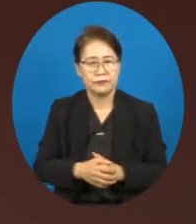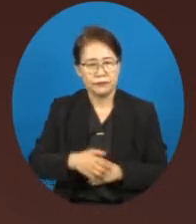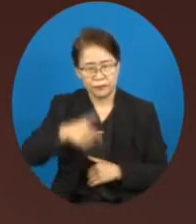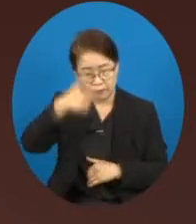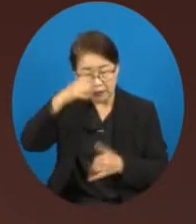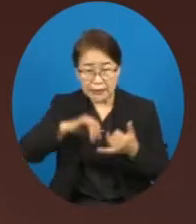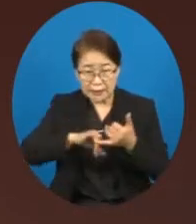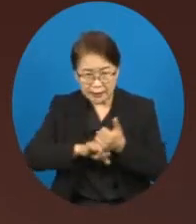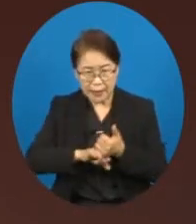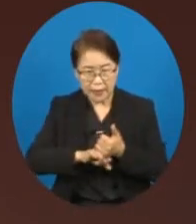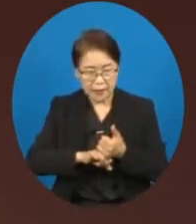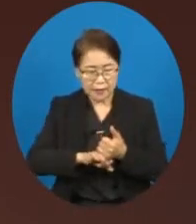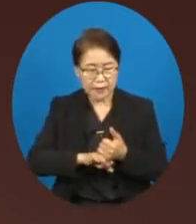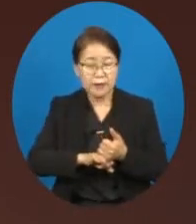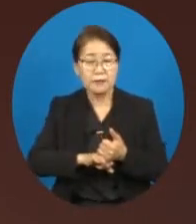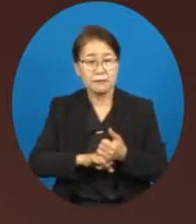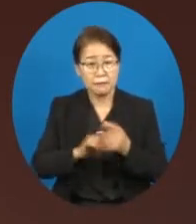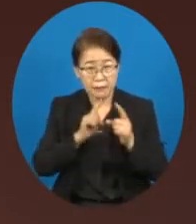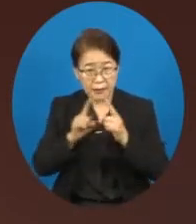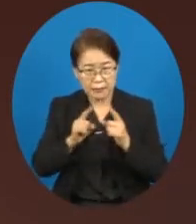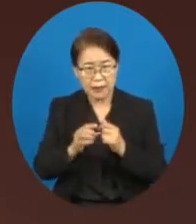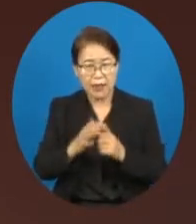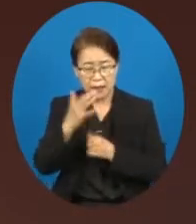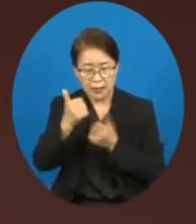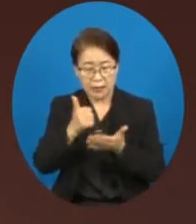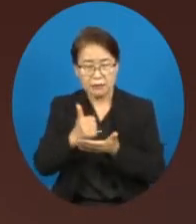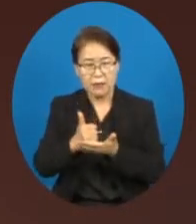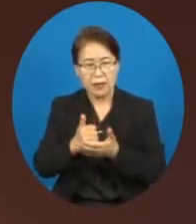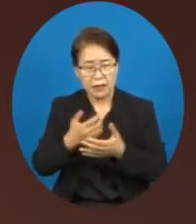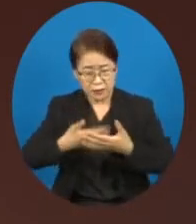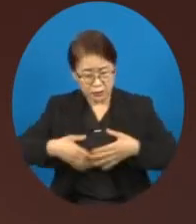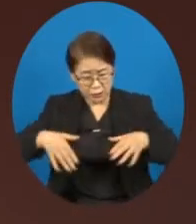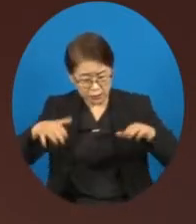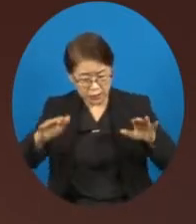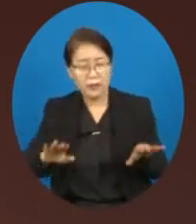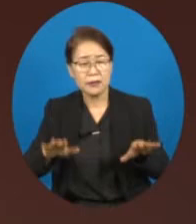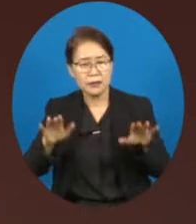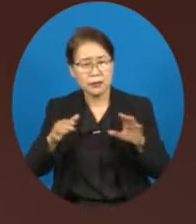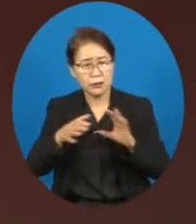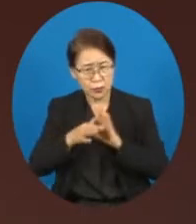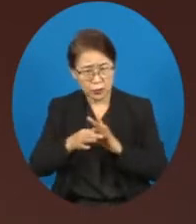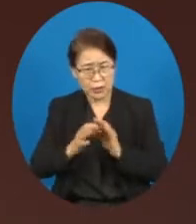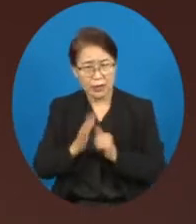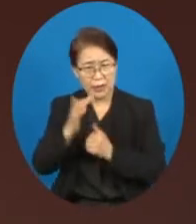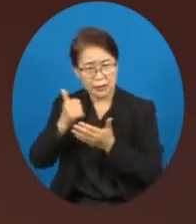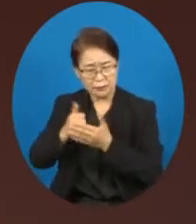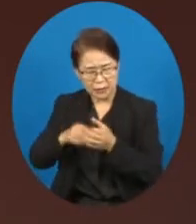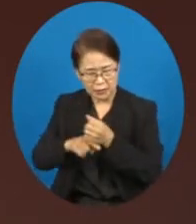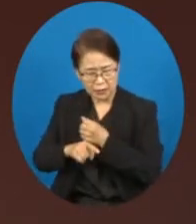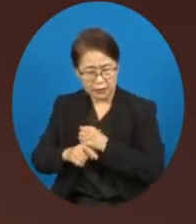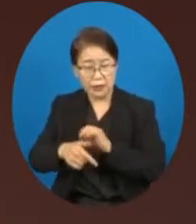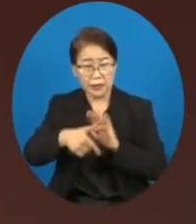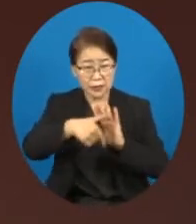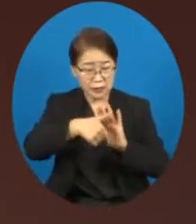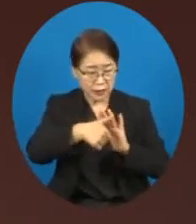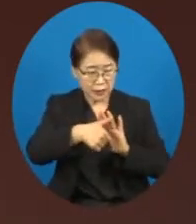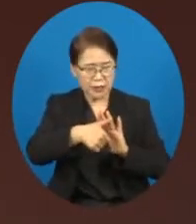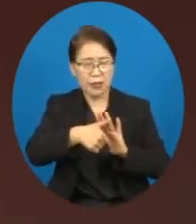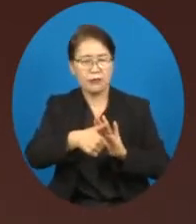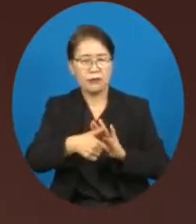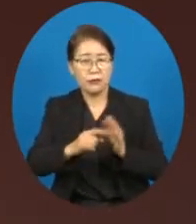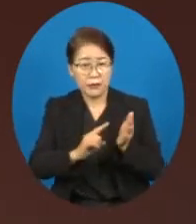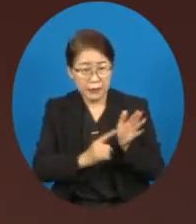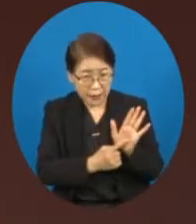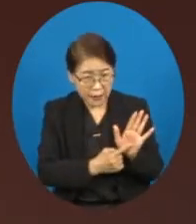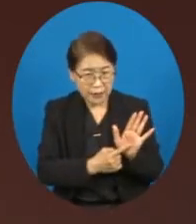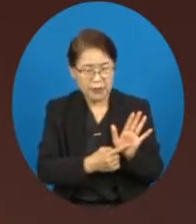보게 되면요, 하나님은 많은 경우에 천사들을 통해서 하나님의 뜻을 계시하시고